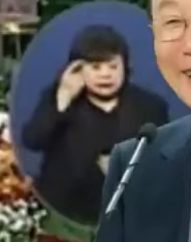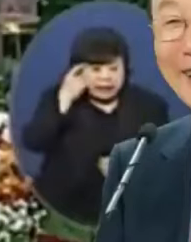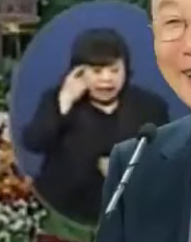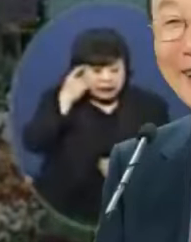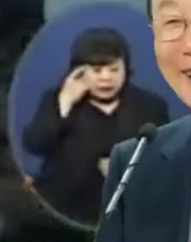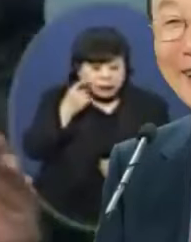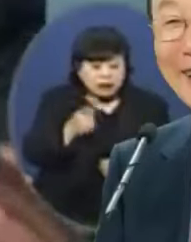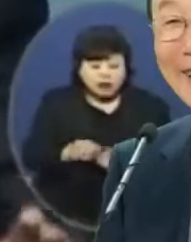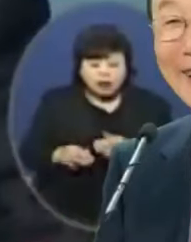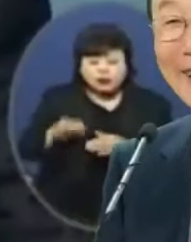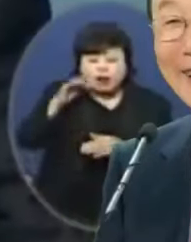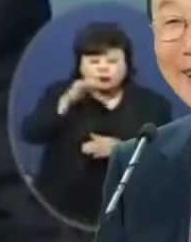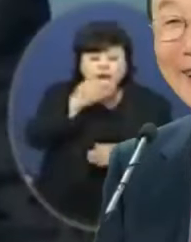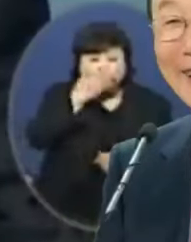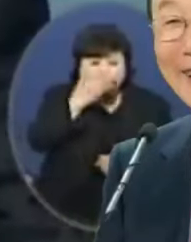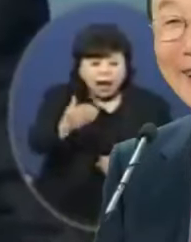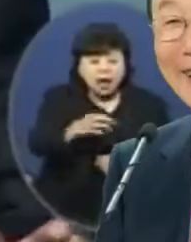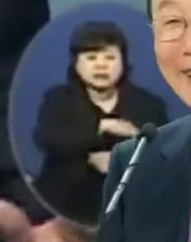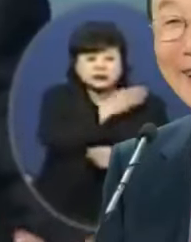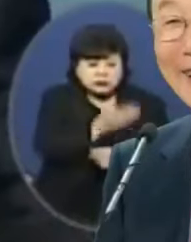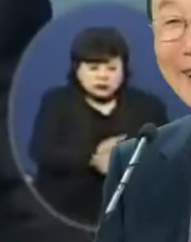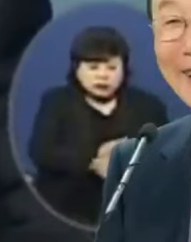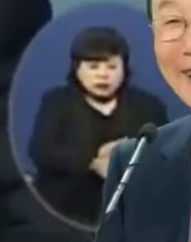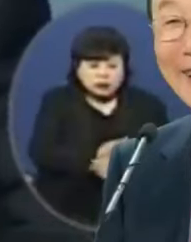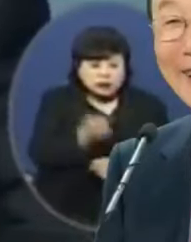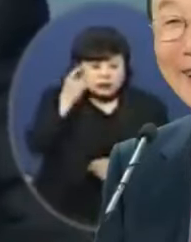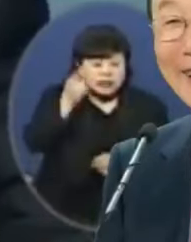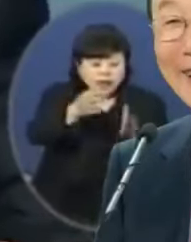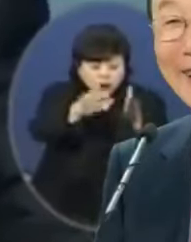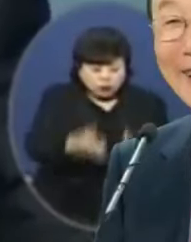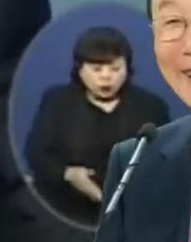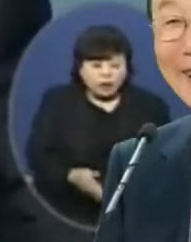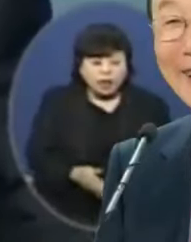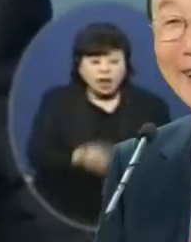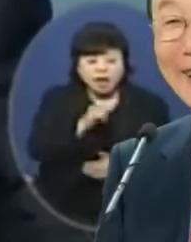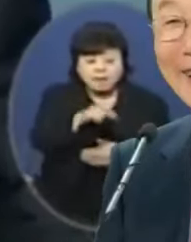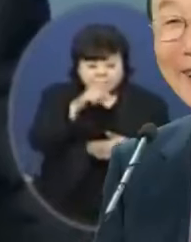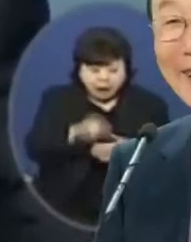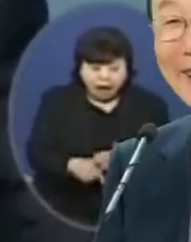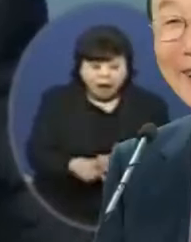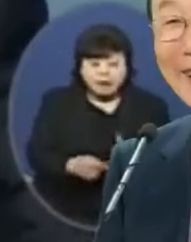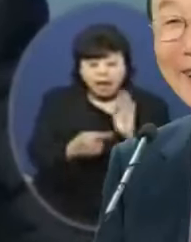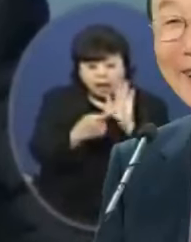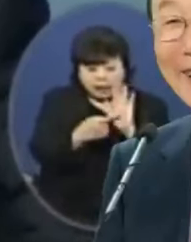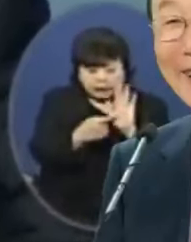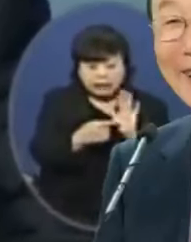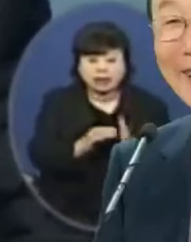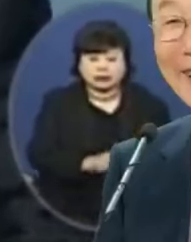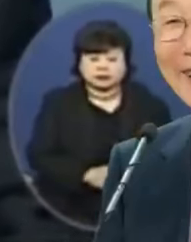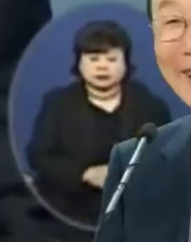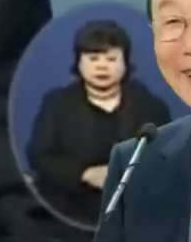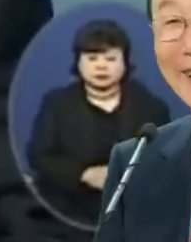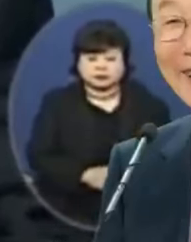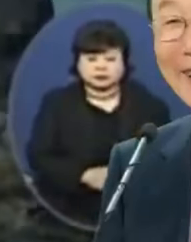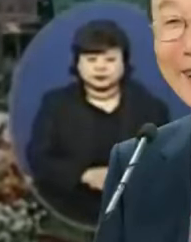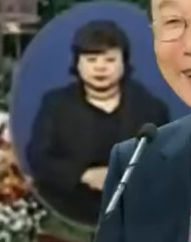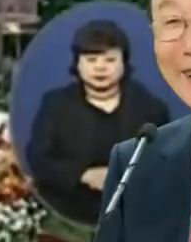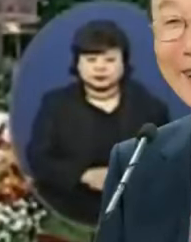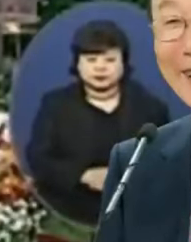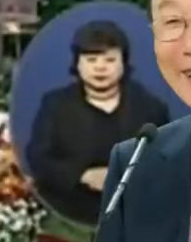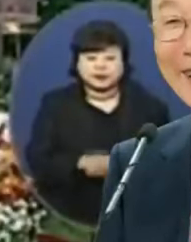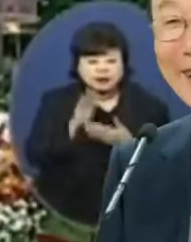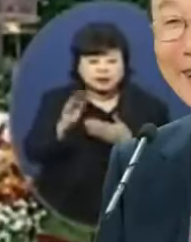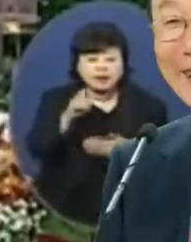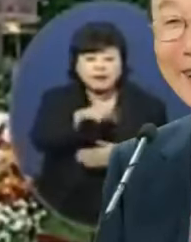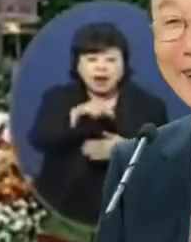것을 넘치도록 할 수 있는 능력이 우리 생각을 통해서 마음속에 나타난다는 것입니다. 그